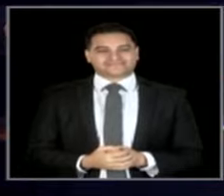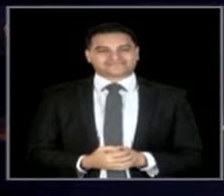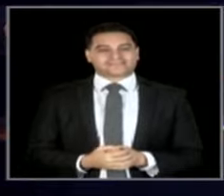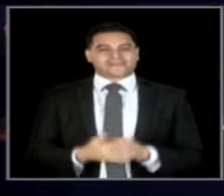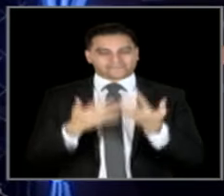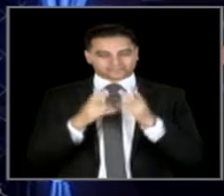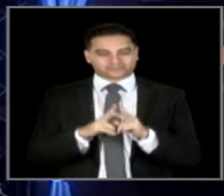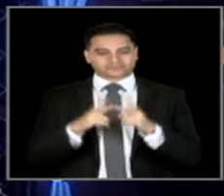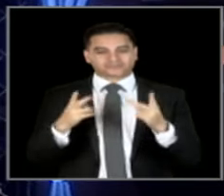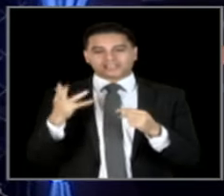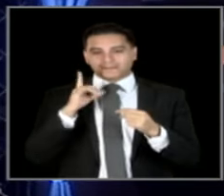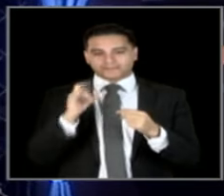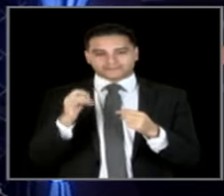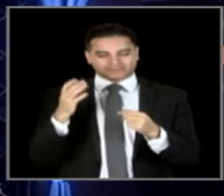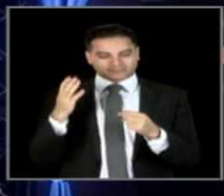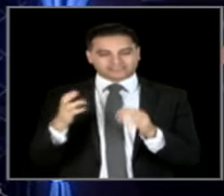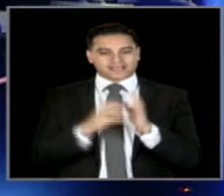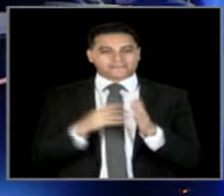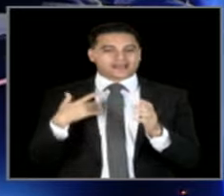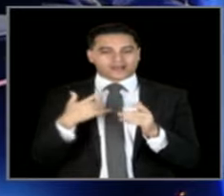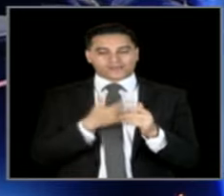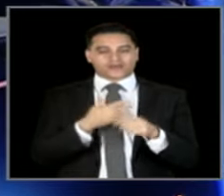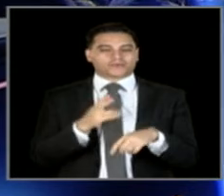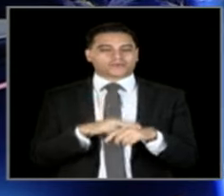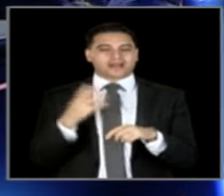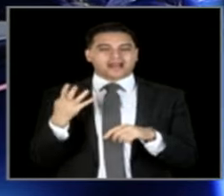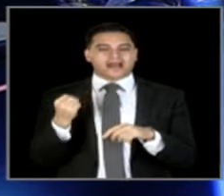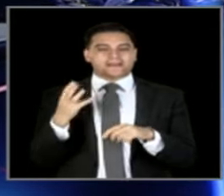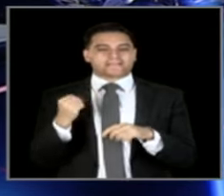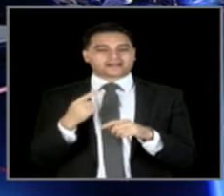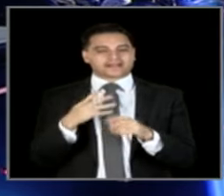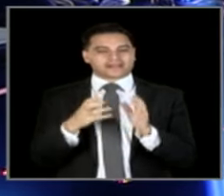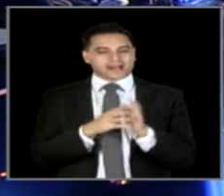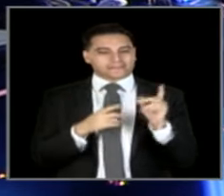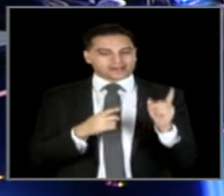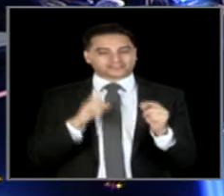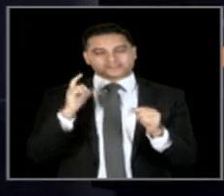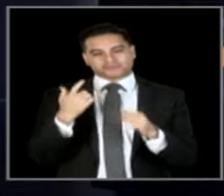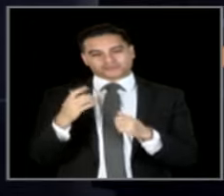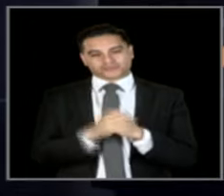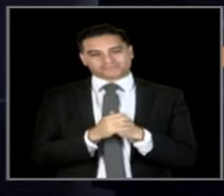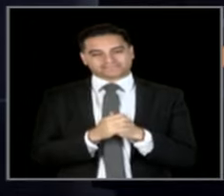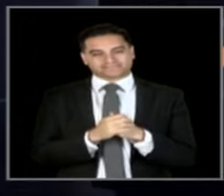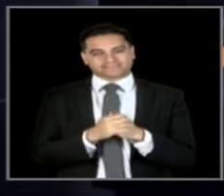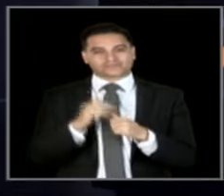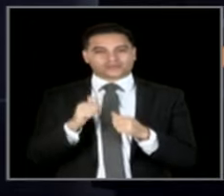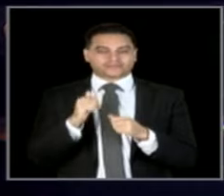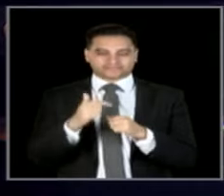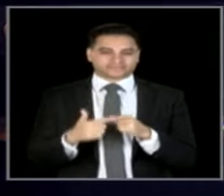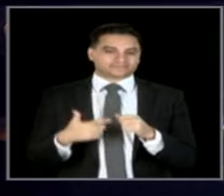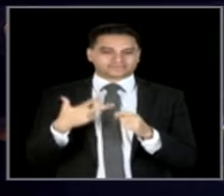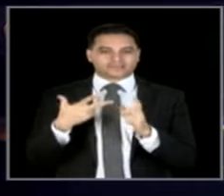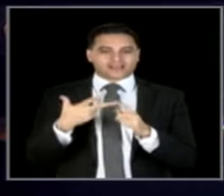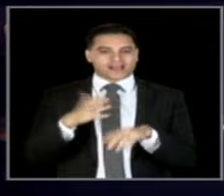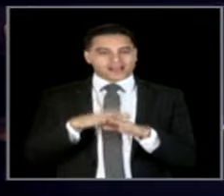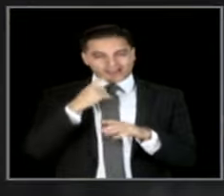النتيجة اتغيرت: 50 جامعة حلوان، 40 جامعة المنصورة. ودلوقتي مع الفقرة